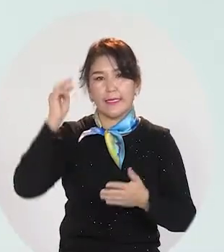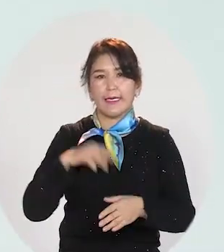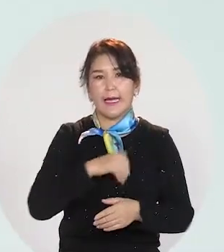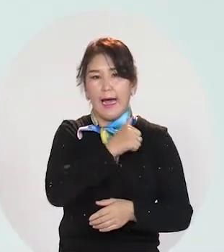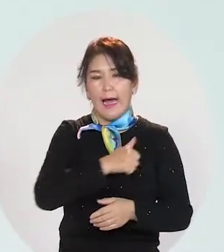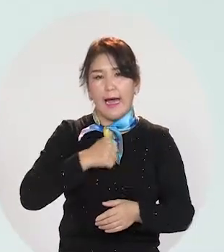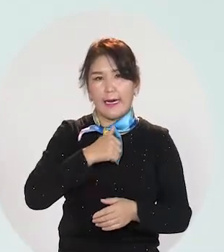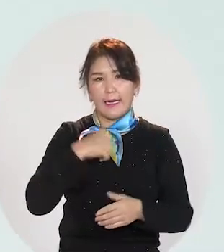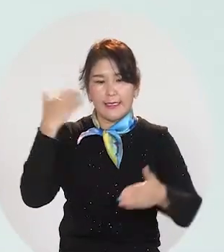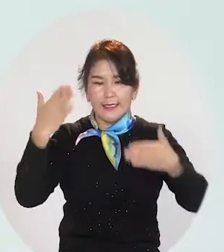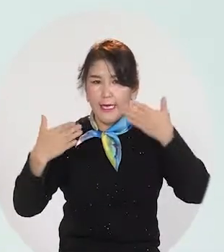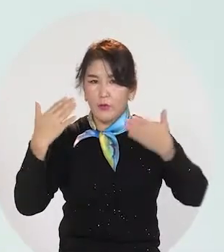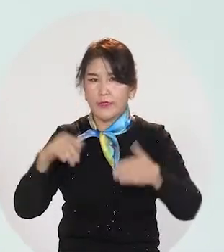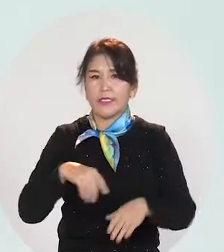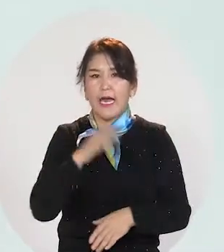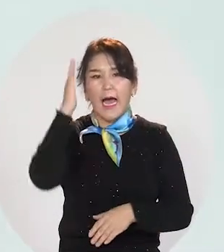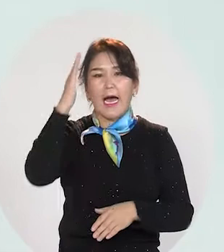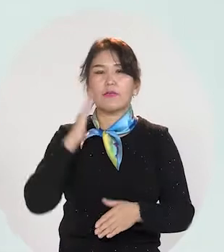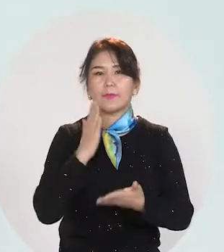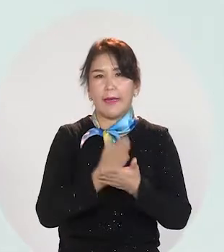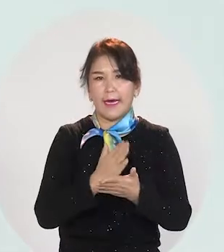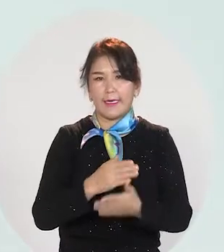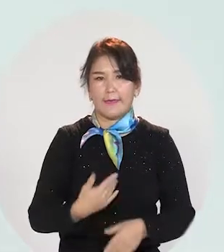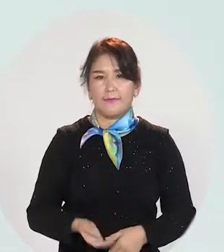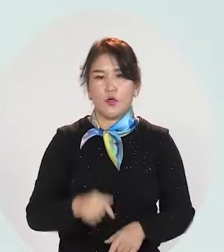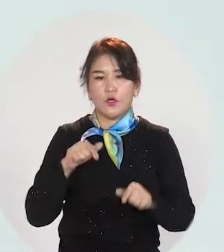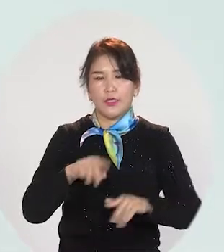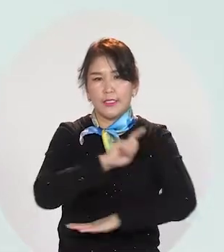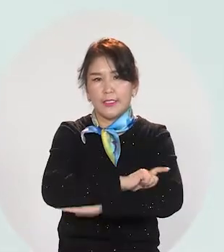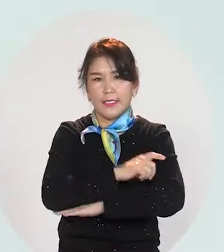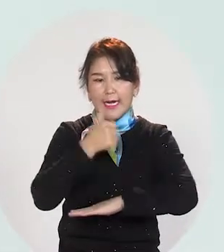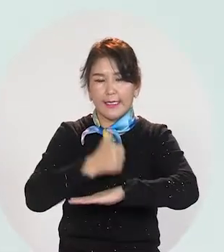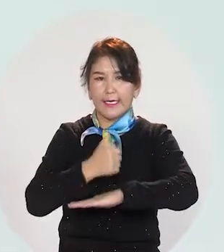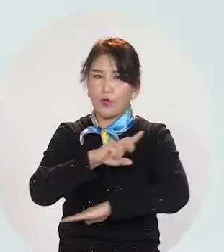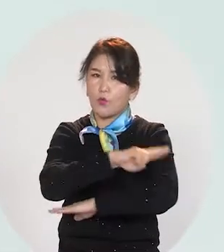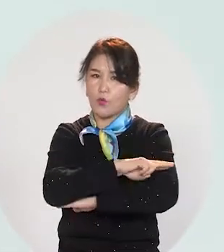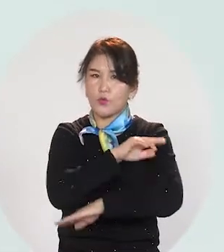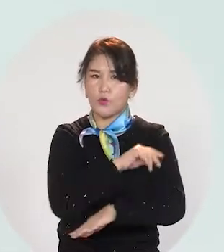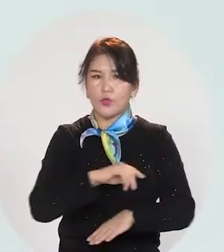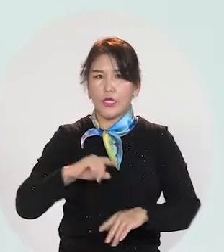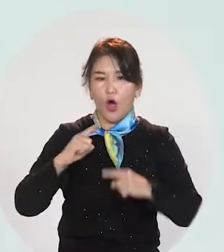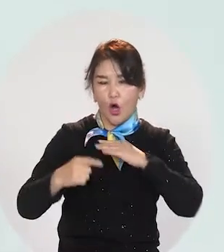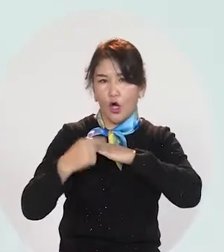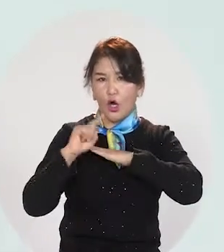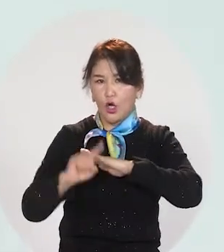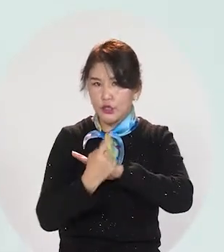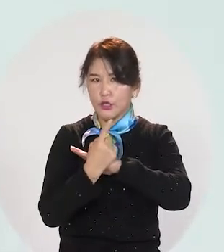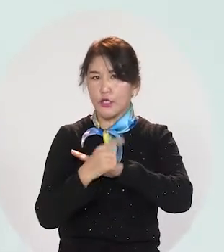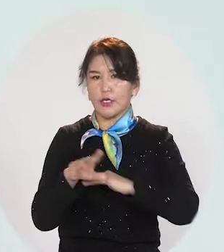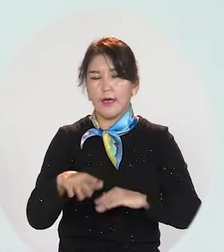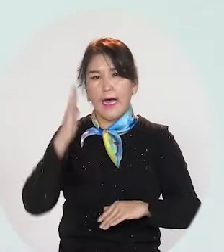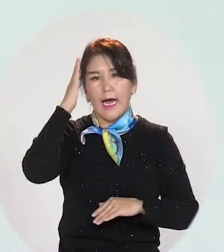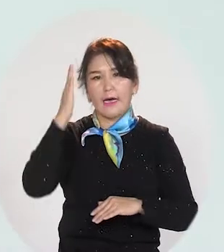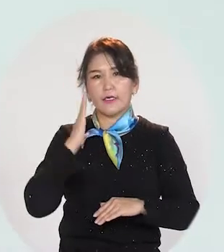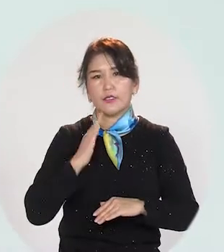эрэл хайгуул хийдэг байхаа хичээгээрэй. За энэ удаагийн хичээлээр бид ахлахангийн хүүхдүүдийн онцлогийг, ахлахангийн хүүхдүүдтэй эцэг эхчүүдэд зориулсан